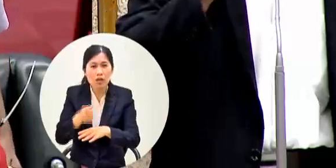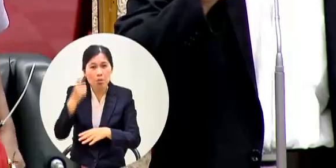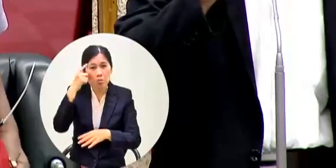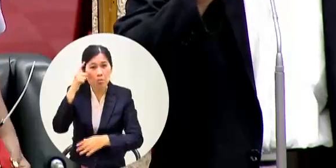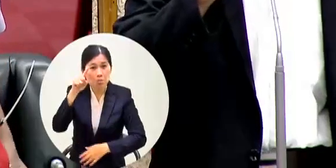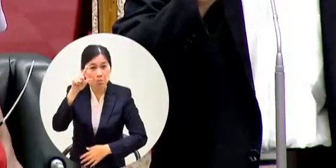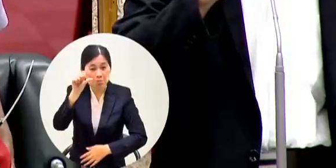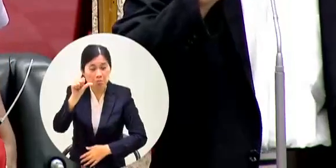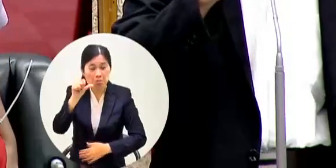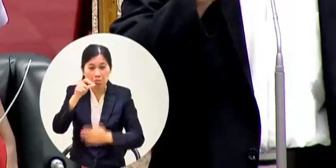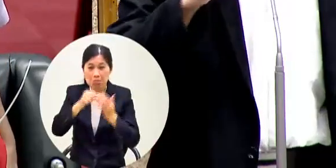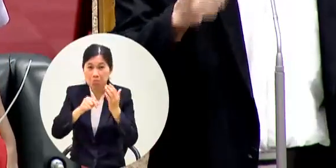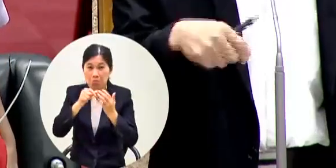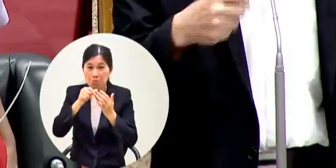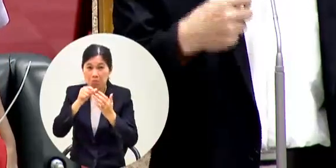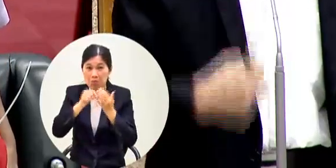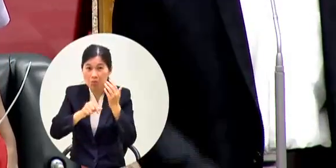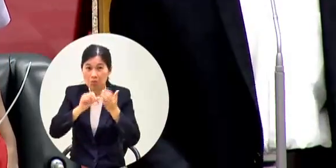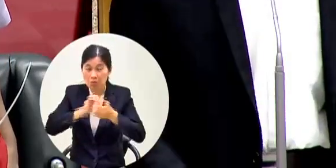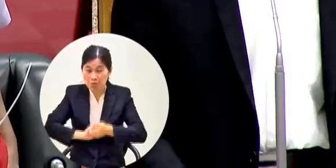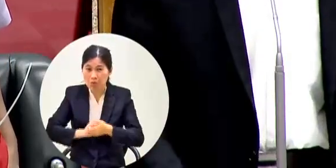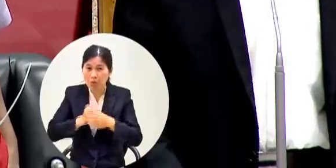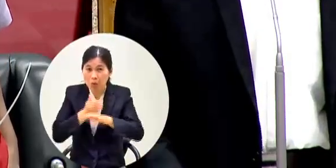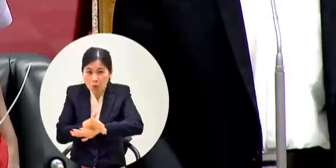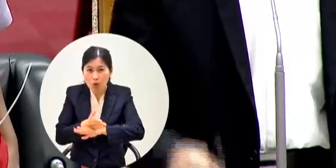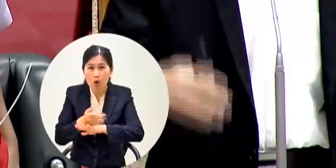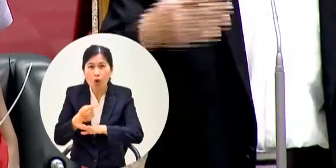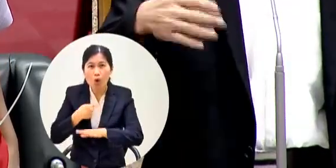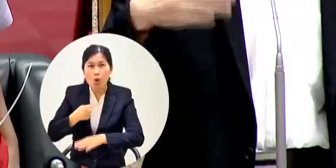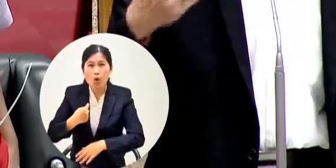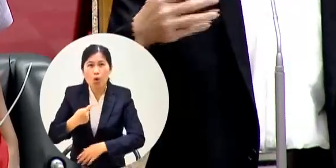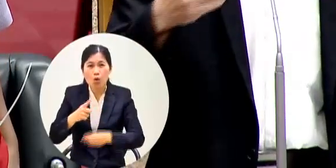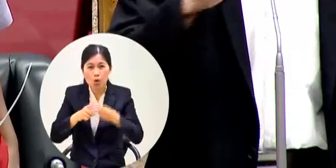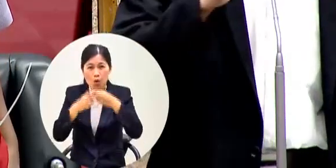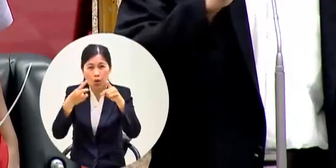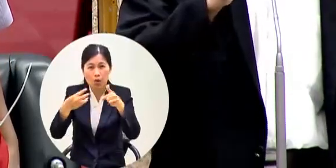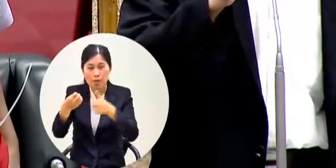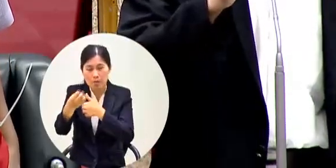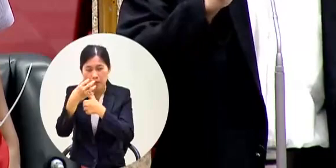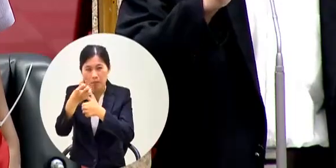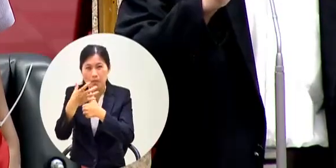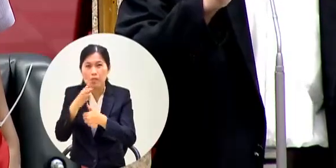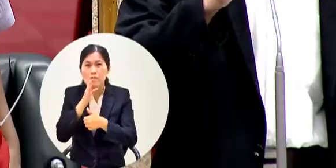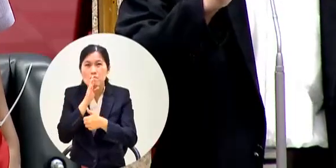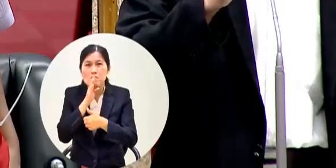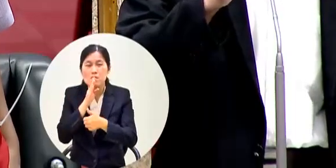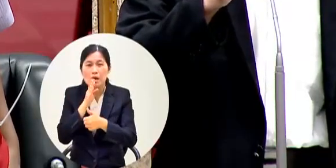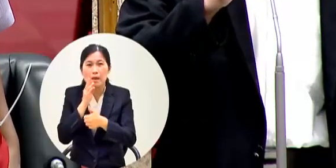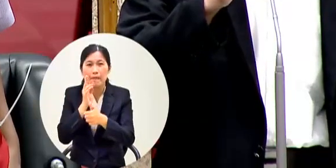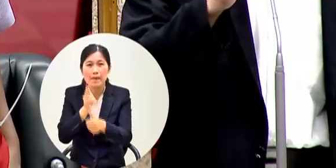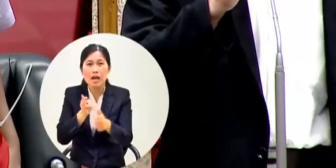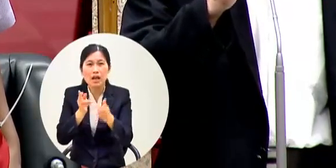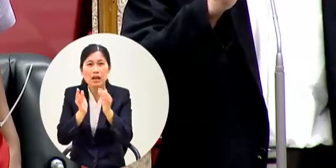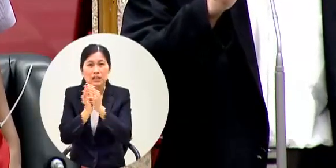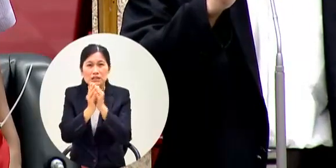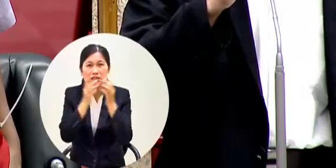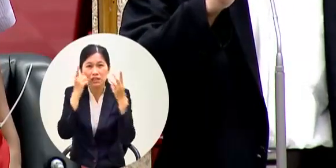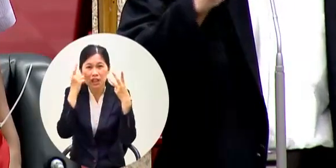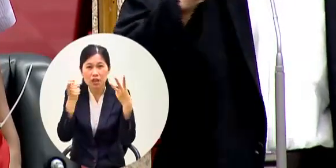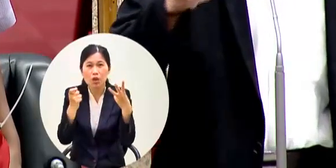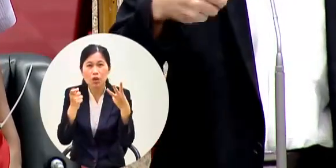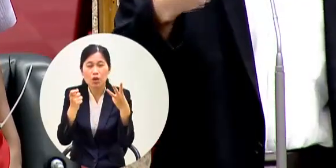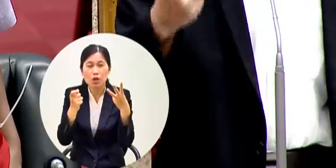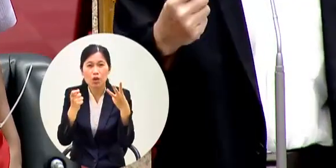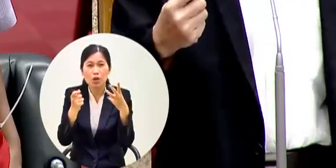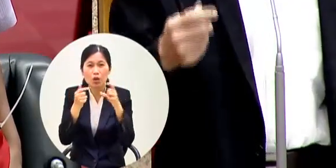的15天之内啊。那4月的话也是15天左右。那刚刚赖也有提到说有超过的这